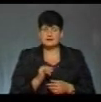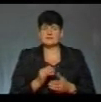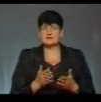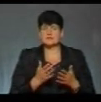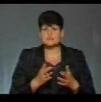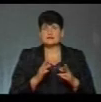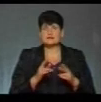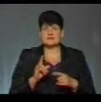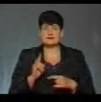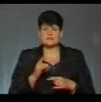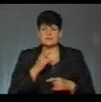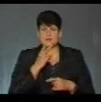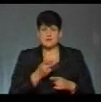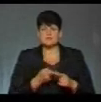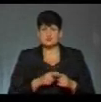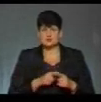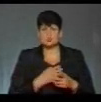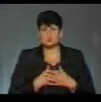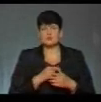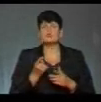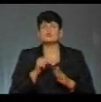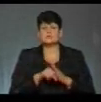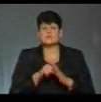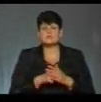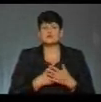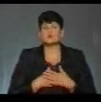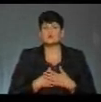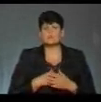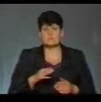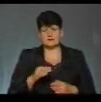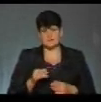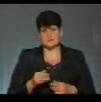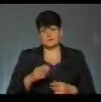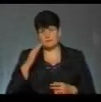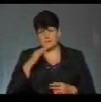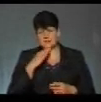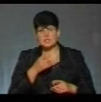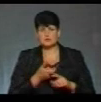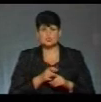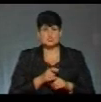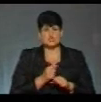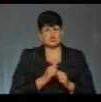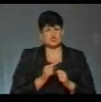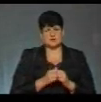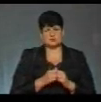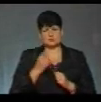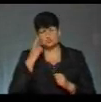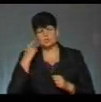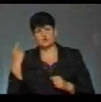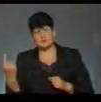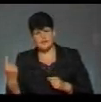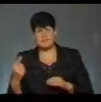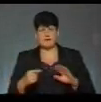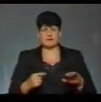з'ясувати, як дитина бачить цю любов. Що для дитини означає любити? Тому що батьки дуже часто думають по одному, а